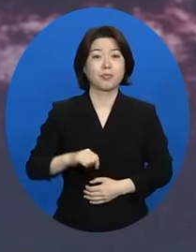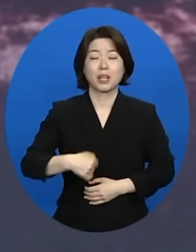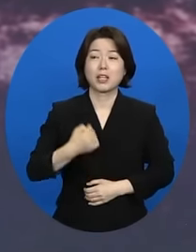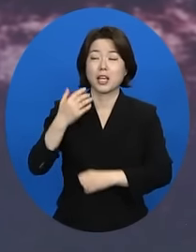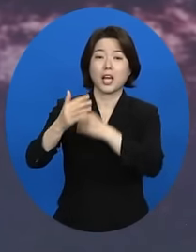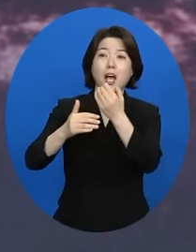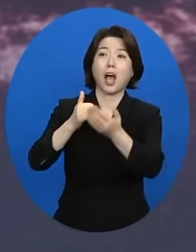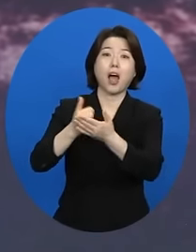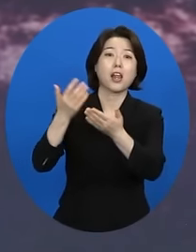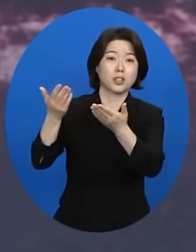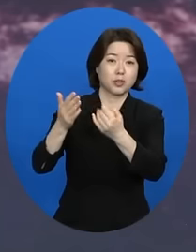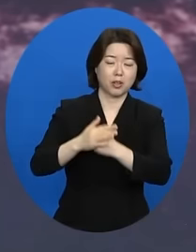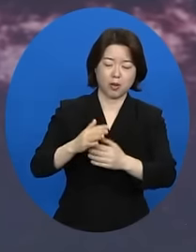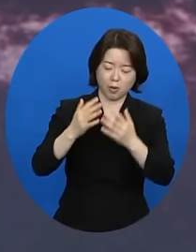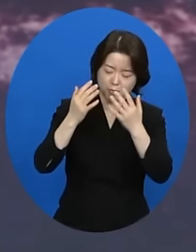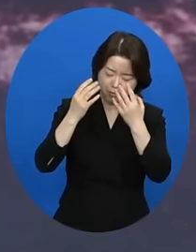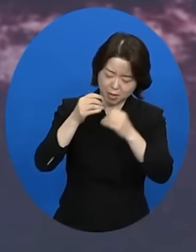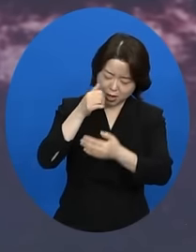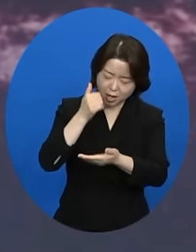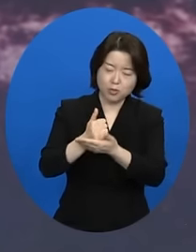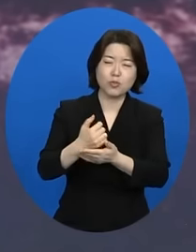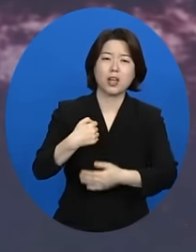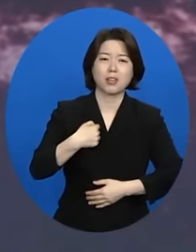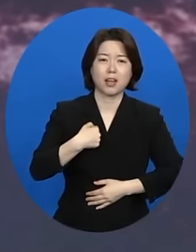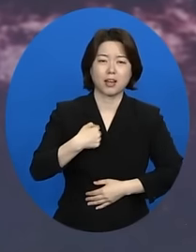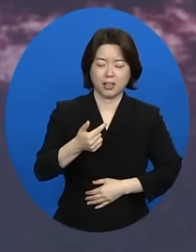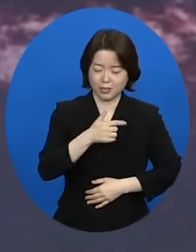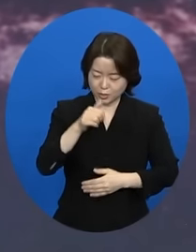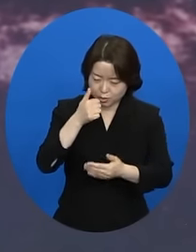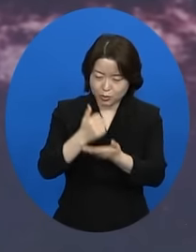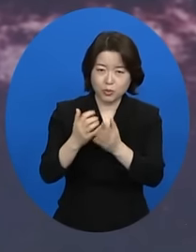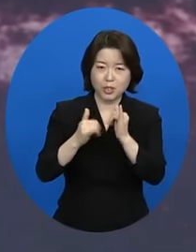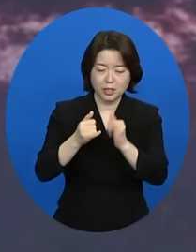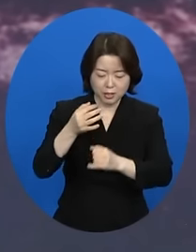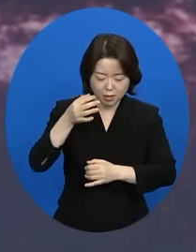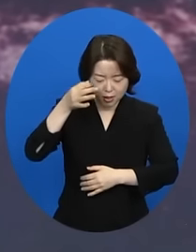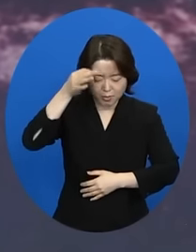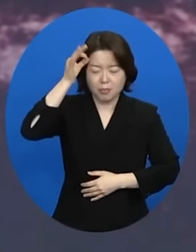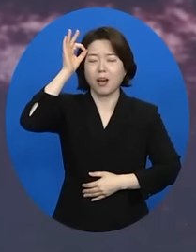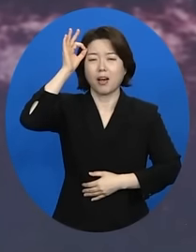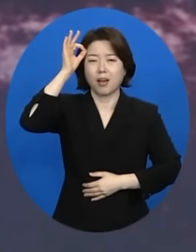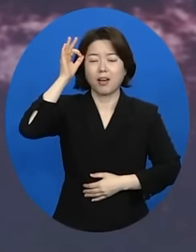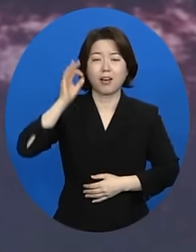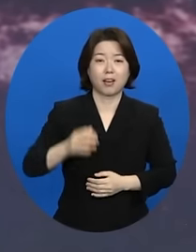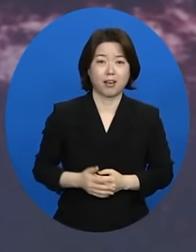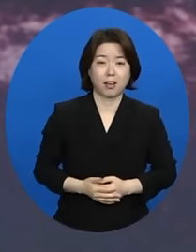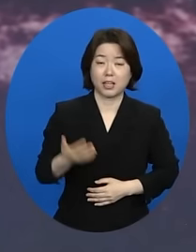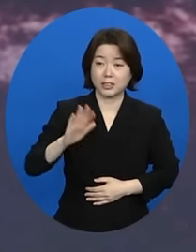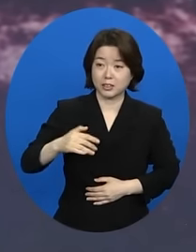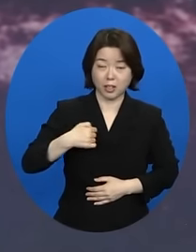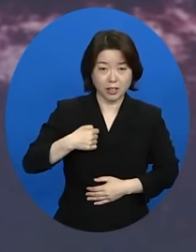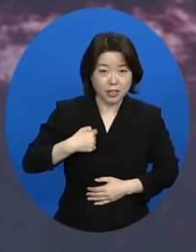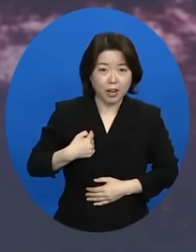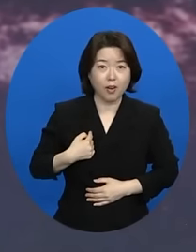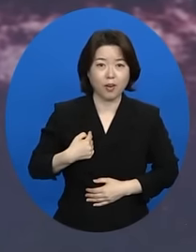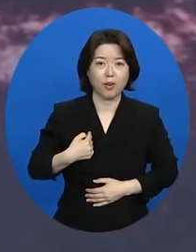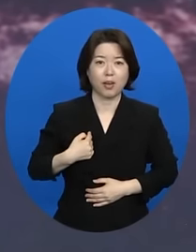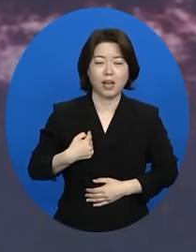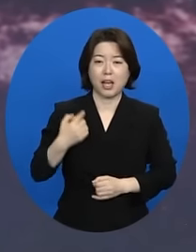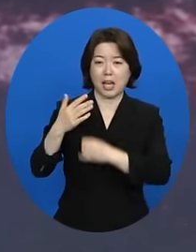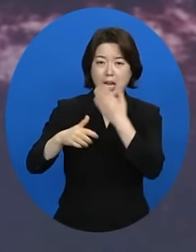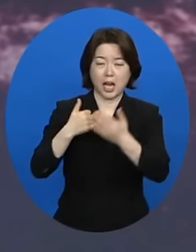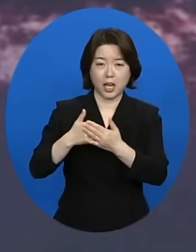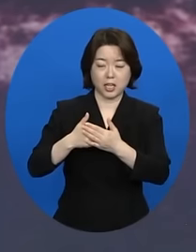하나님께 얼마나 범죄했는지 얼마나 큰 죄인이었는지가 막 생각이 나면서 그러나 그런 나를 하나님께서